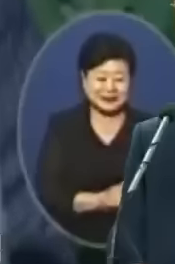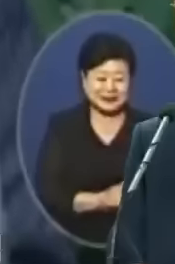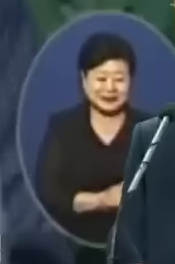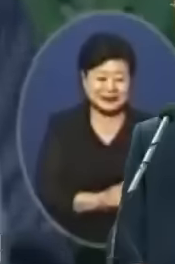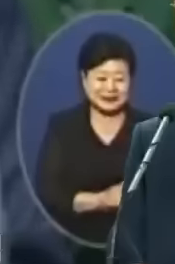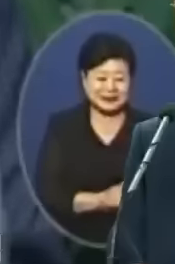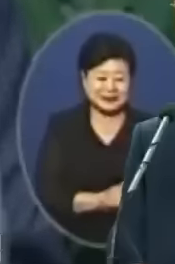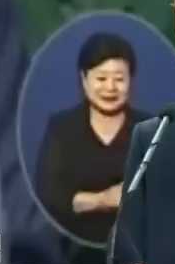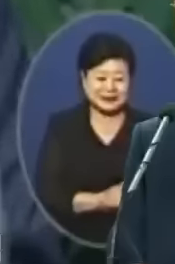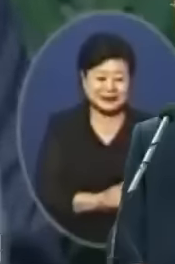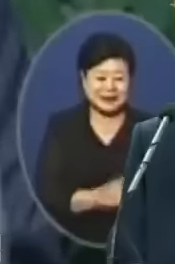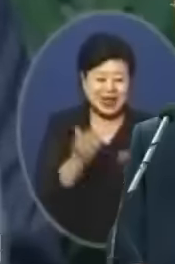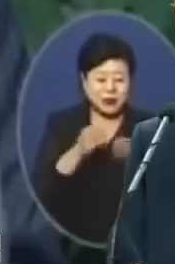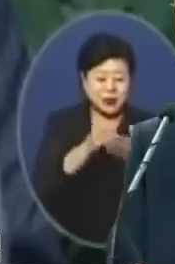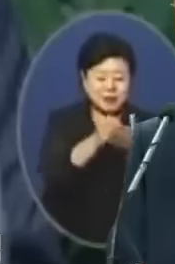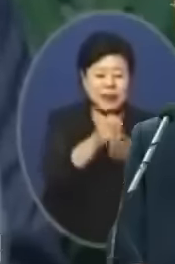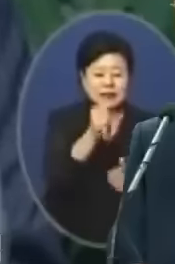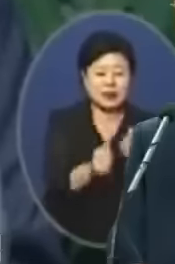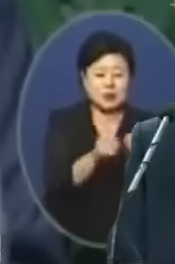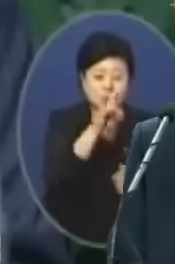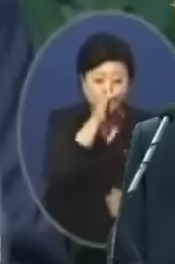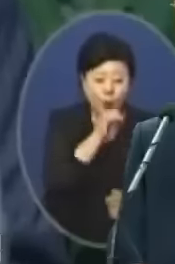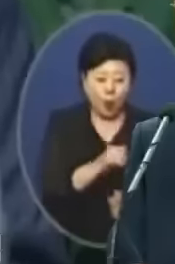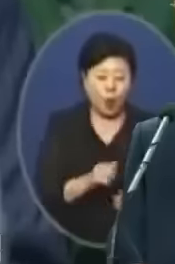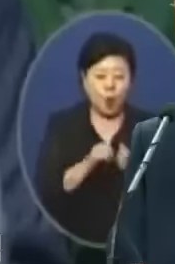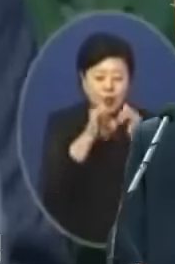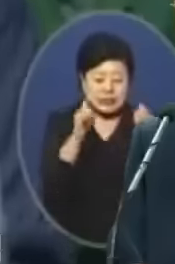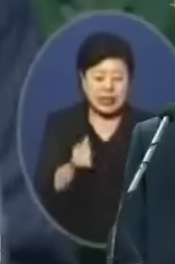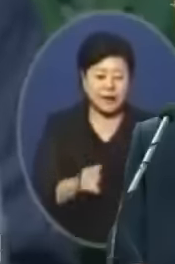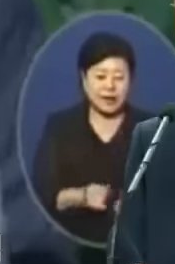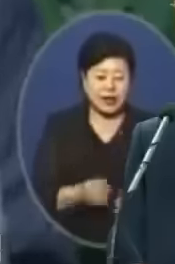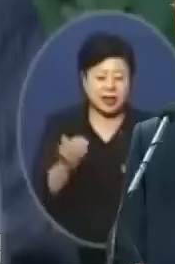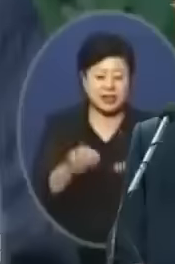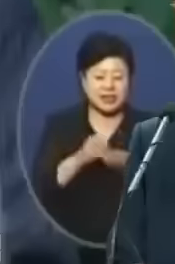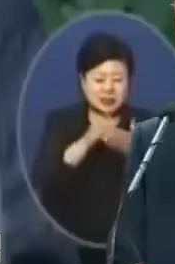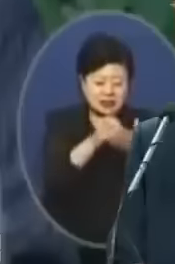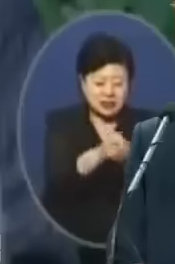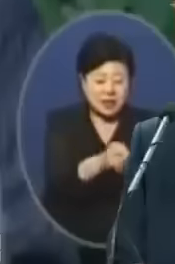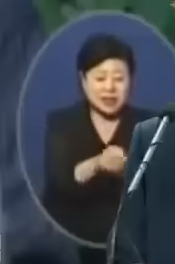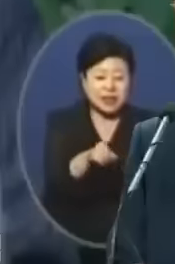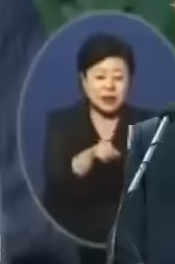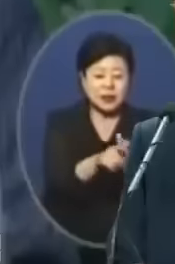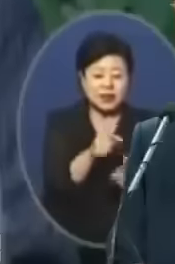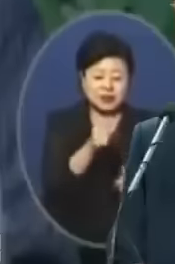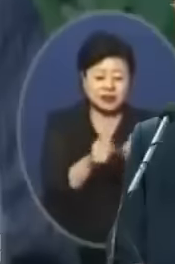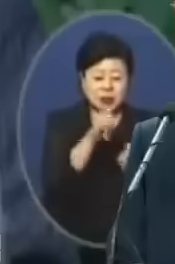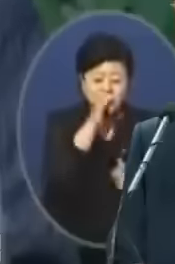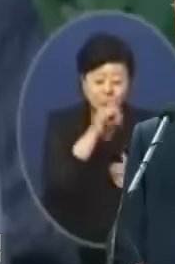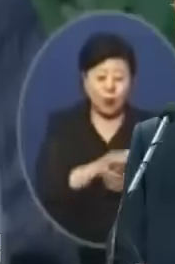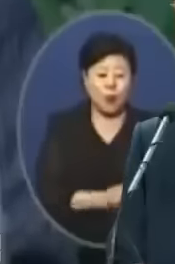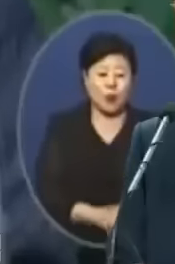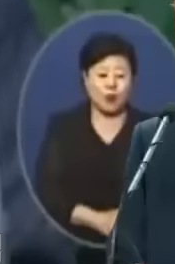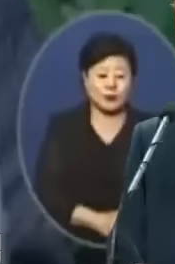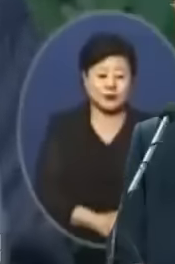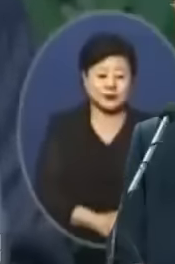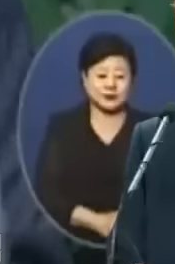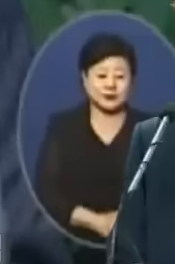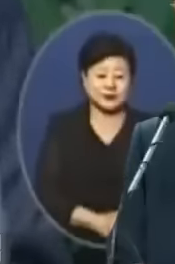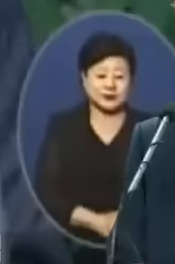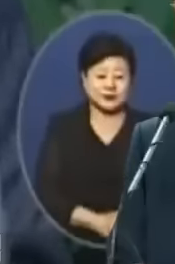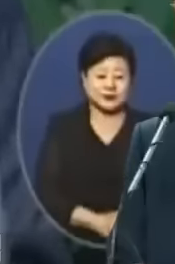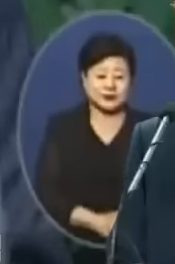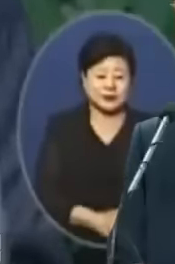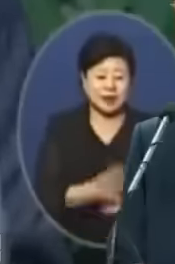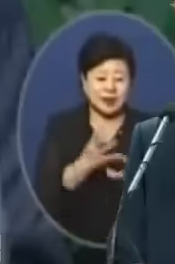상급학교에 입학하기 위하여 시험을 쳐야 되고 사회인이 되면 더 나은 직장에 들어가기 위하여 시험을 쳐야 되고